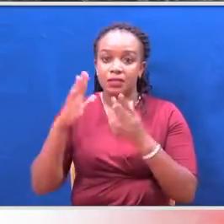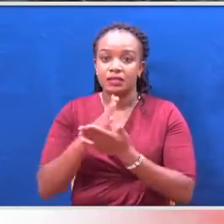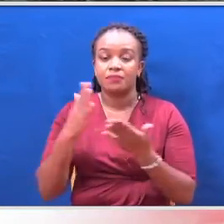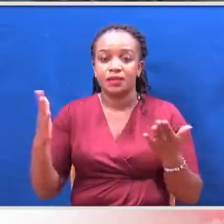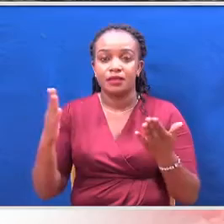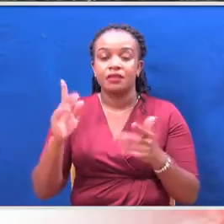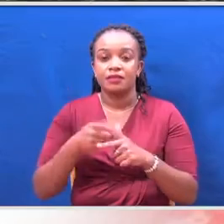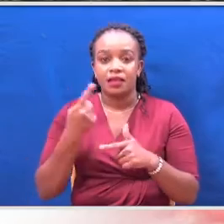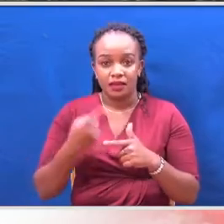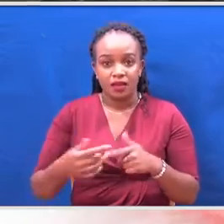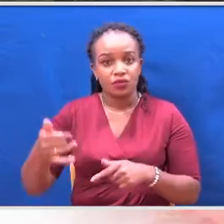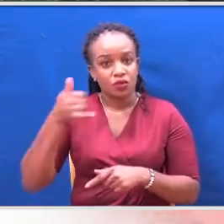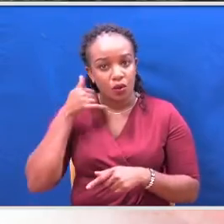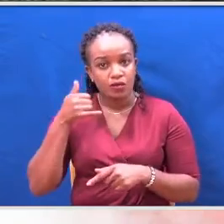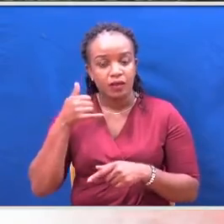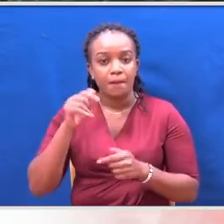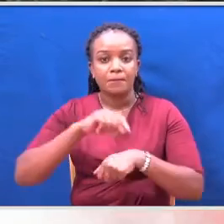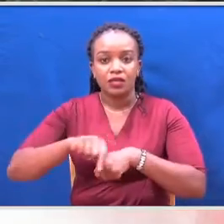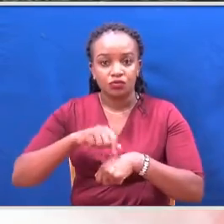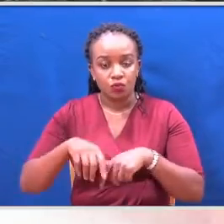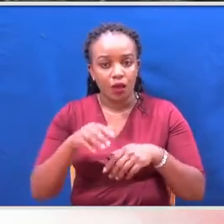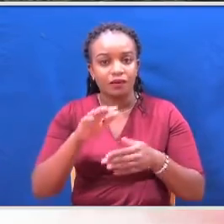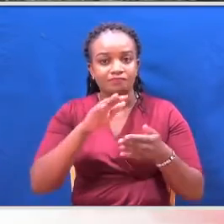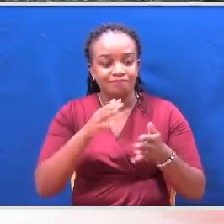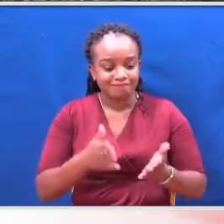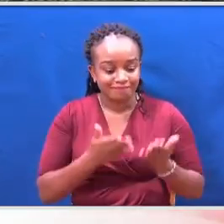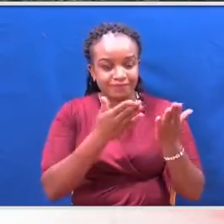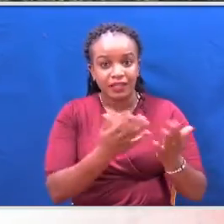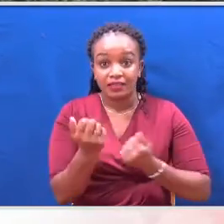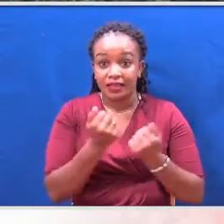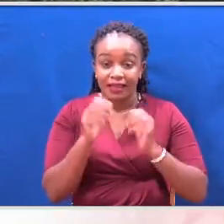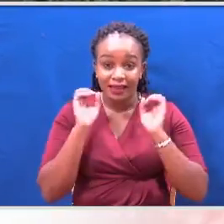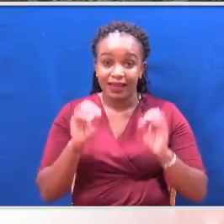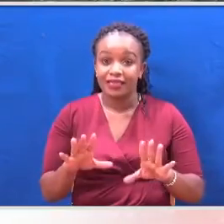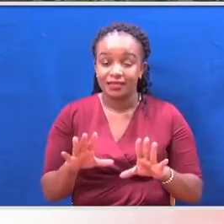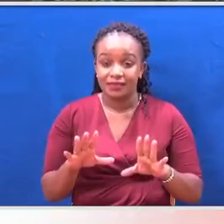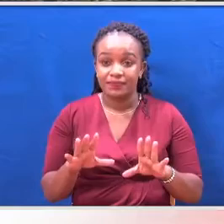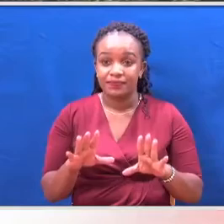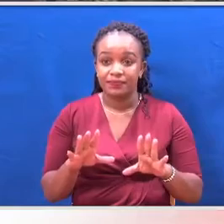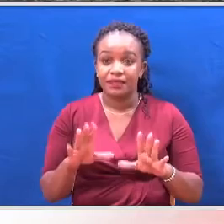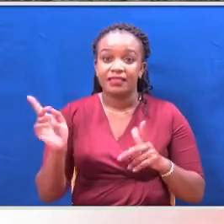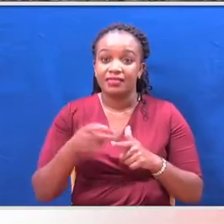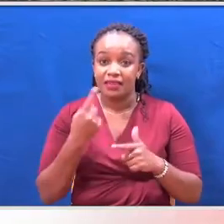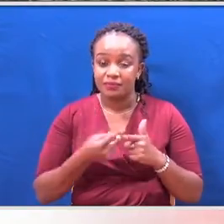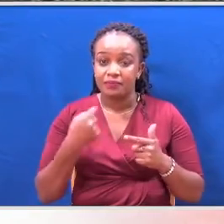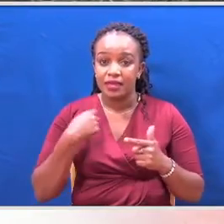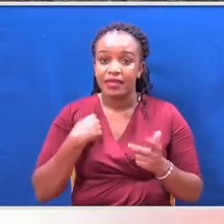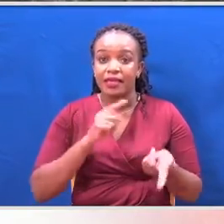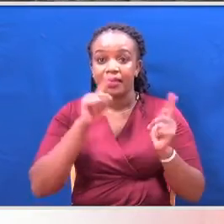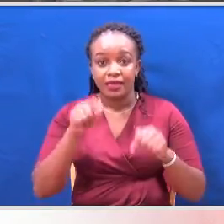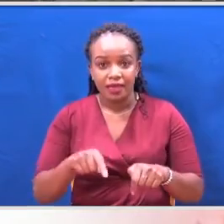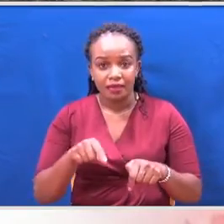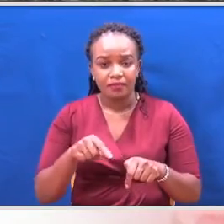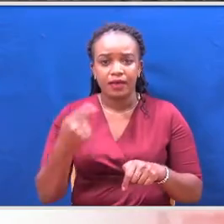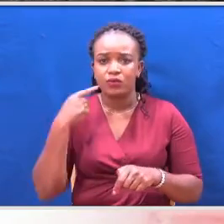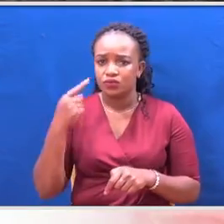simu naambiwa machungwa yangu yanapakiwa kwa gari. Machungwa. Nikaambiwa nije nione yule mtu ambaye anapakia machungwa kwa gari. Nikaja mbio kufika pale naambiwa mzee